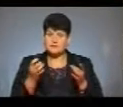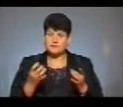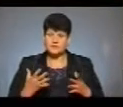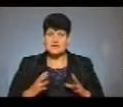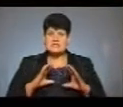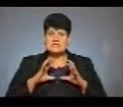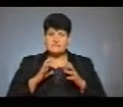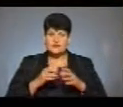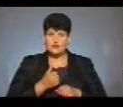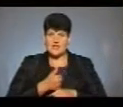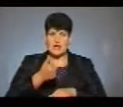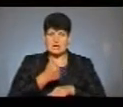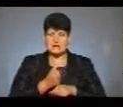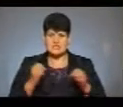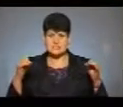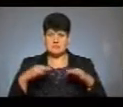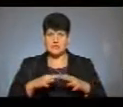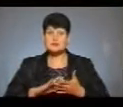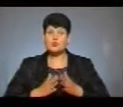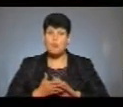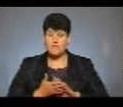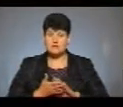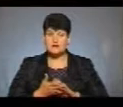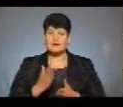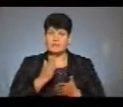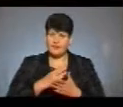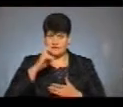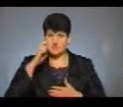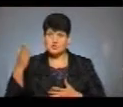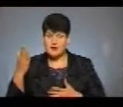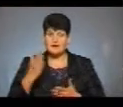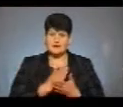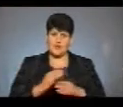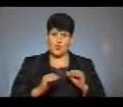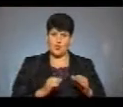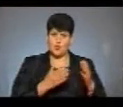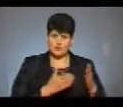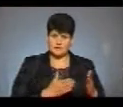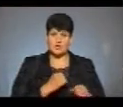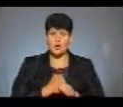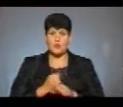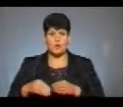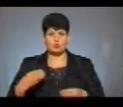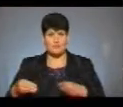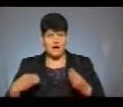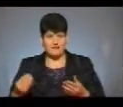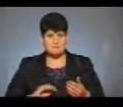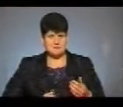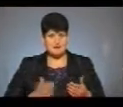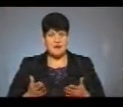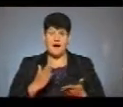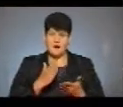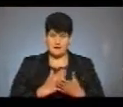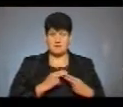світові лідери зібралися і домовилися. Є держава, є уряди, є роботодавці, підприємці і є